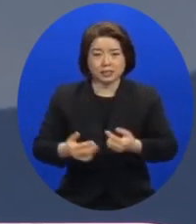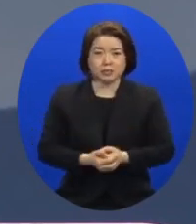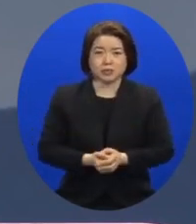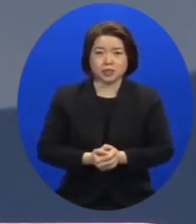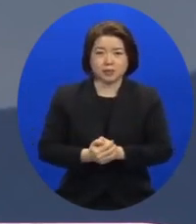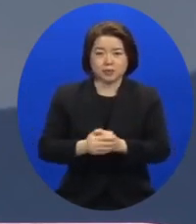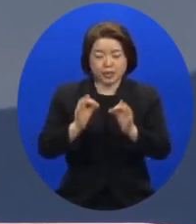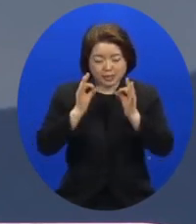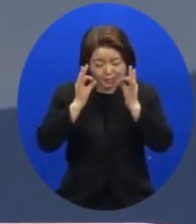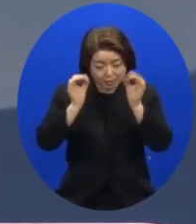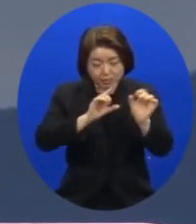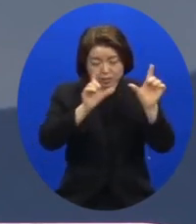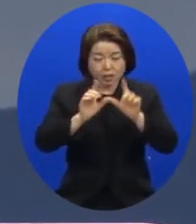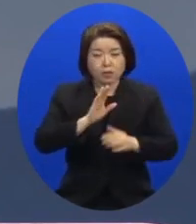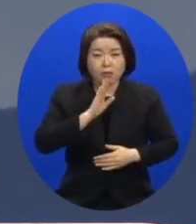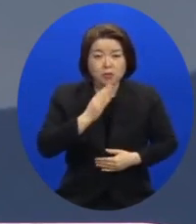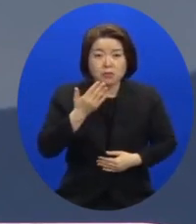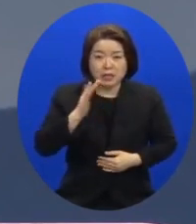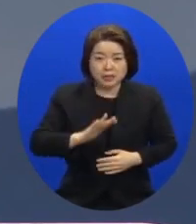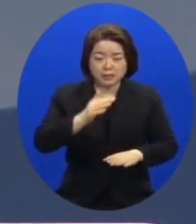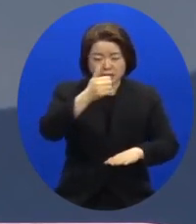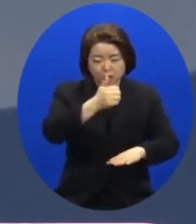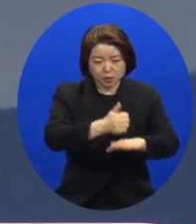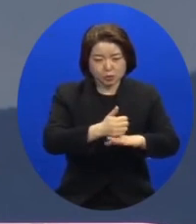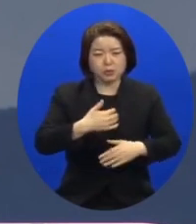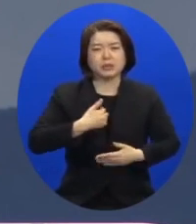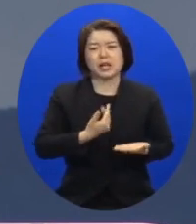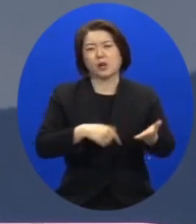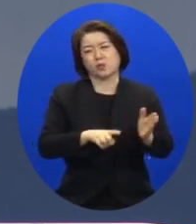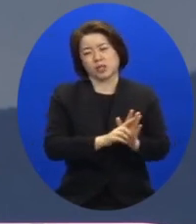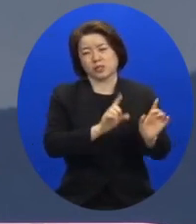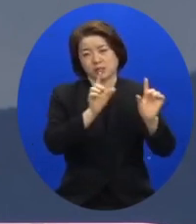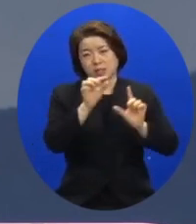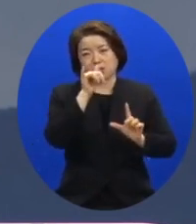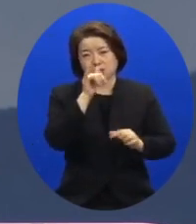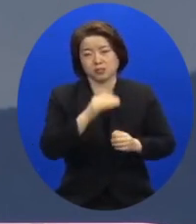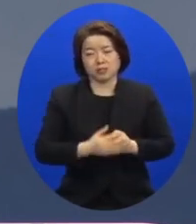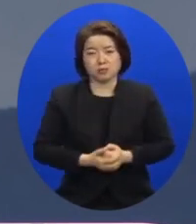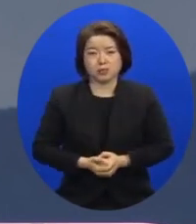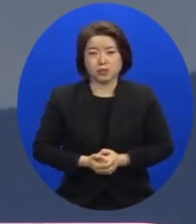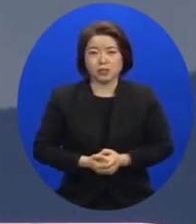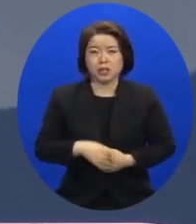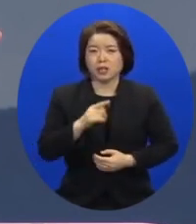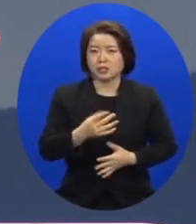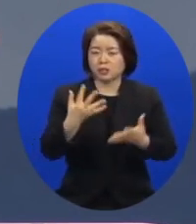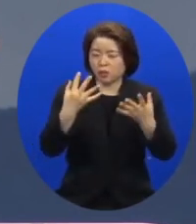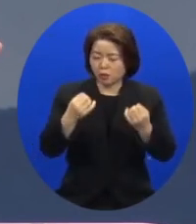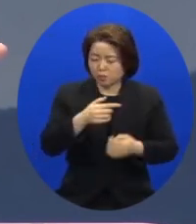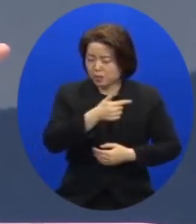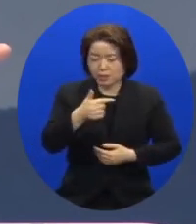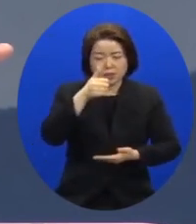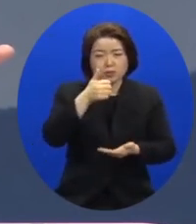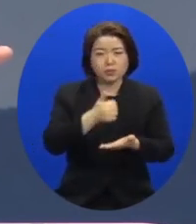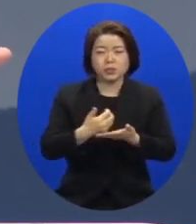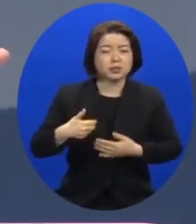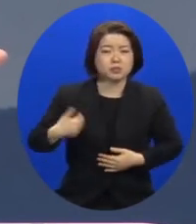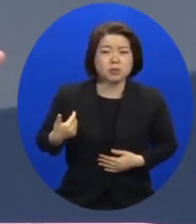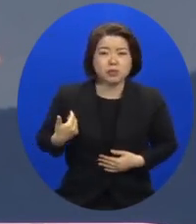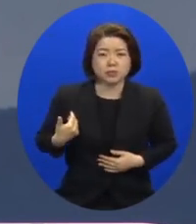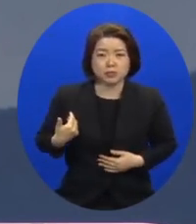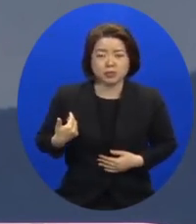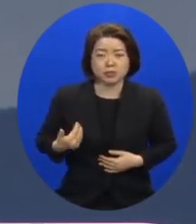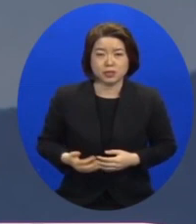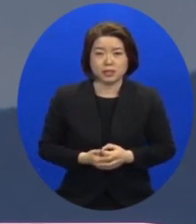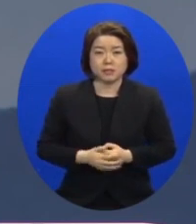성실하게 산거 같은데 결국은 나를 위해서 3 것 으로 그게 얼마나 큰 죄인지 를 몰랐었어요